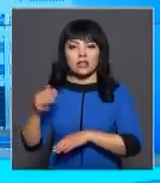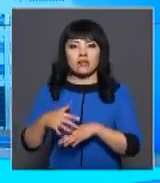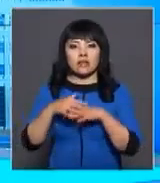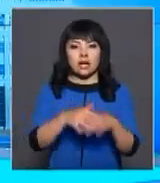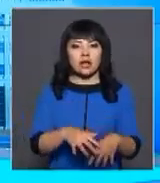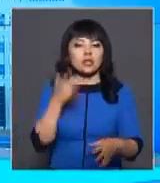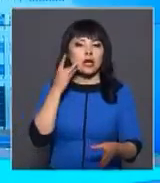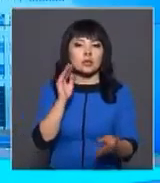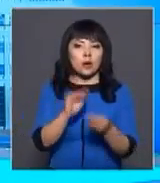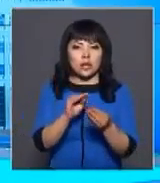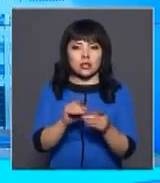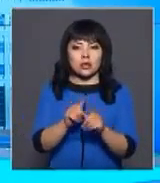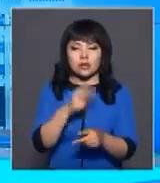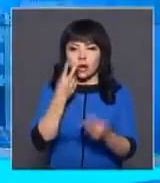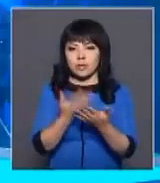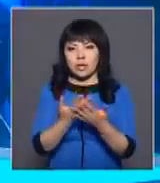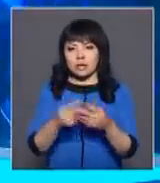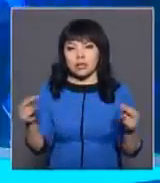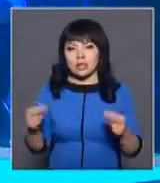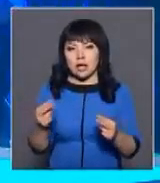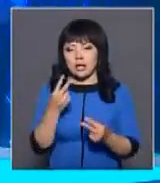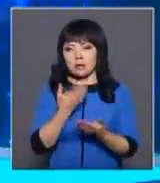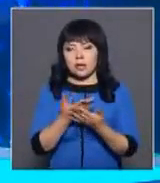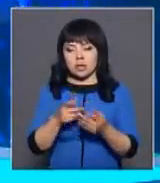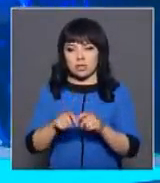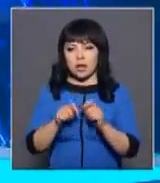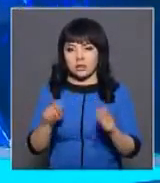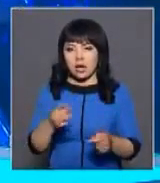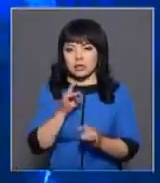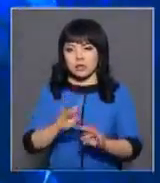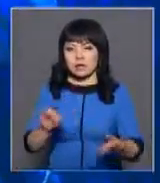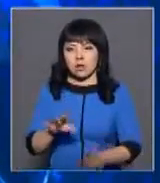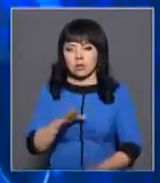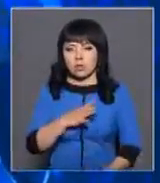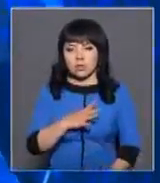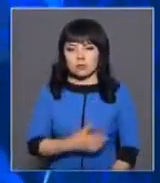де тұрақтылықтың айғағы болып саналатынын атап өтті.